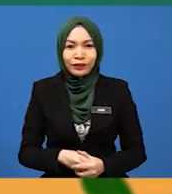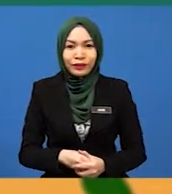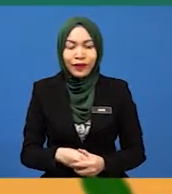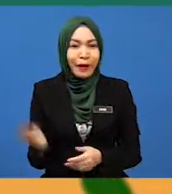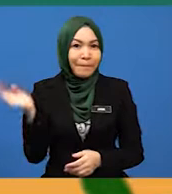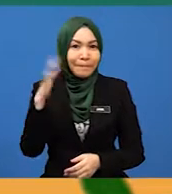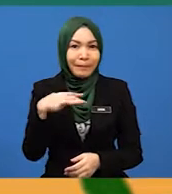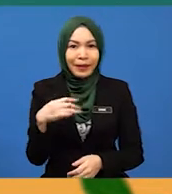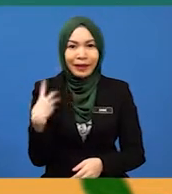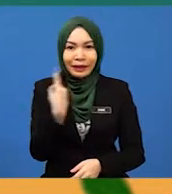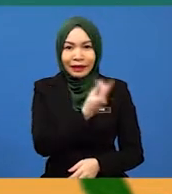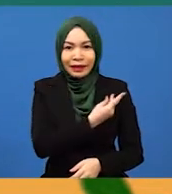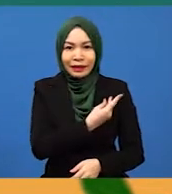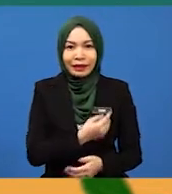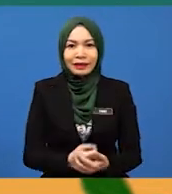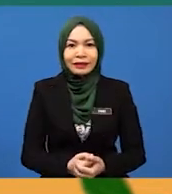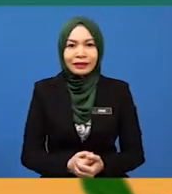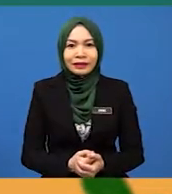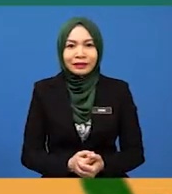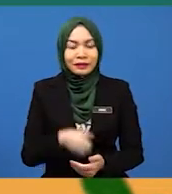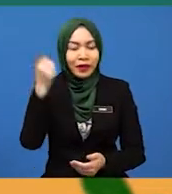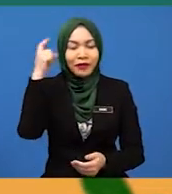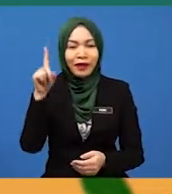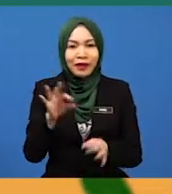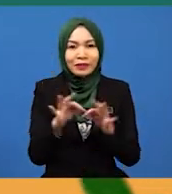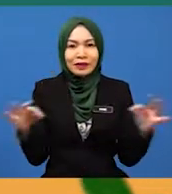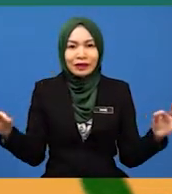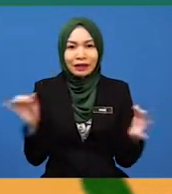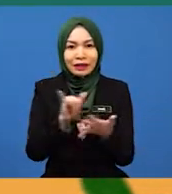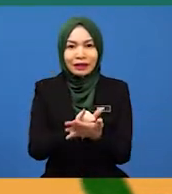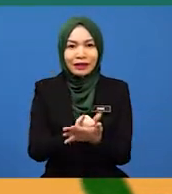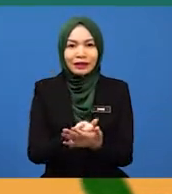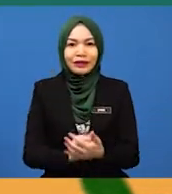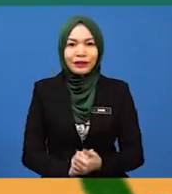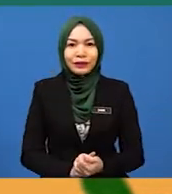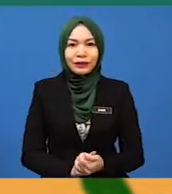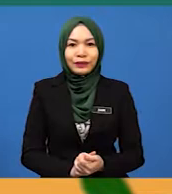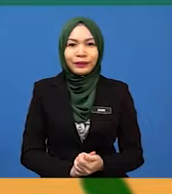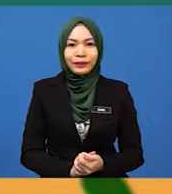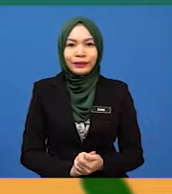Marilah sama-sama kita hayati cerita Arnab dengan Kura-kura.